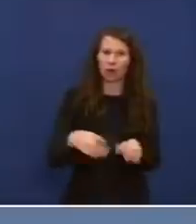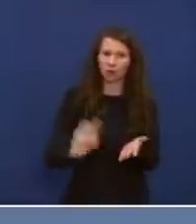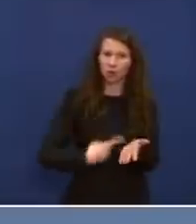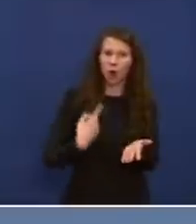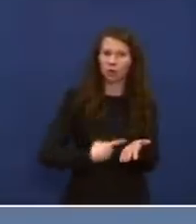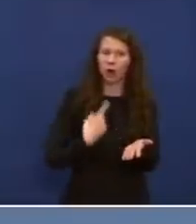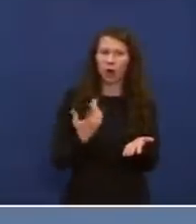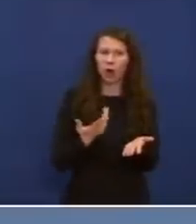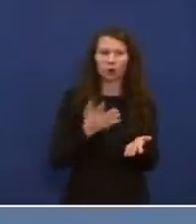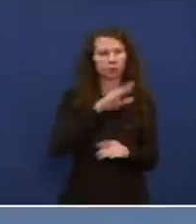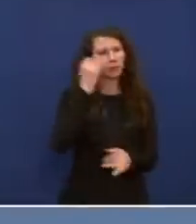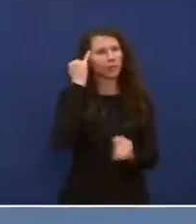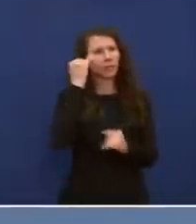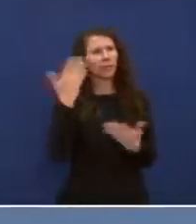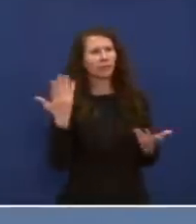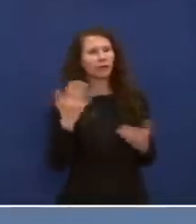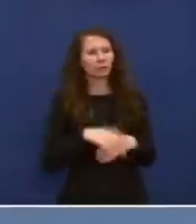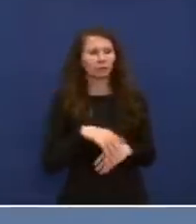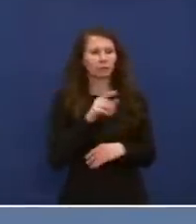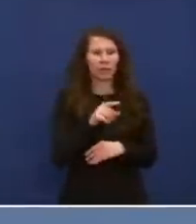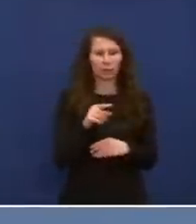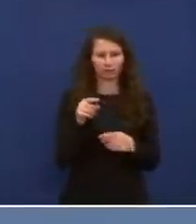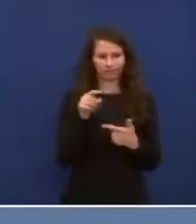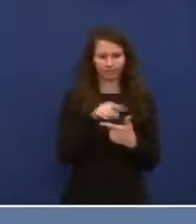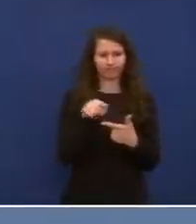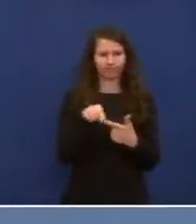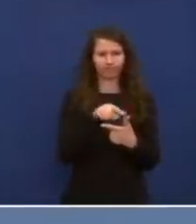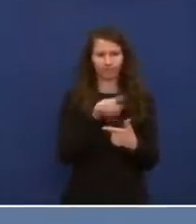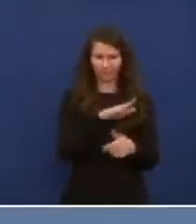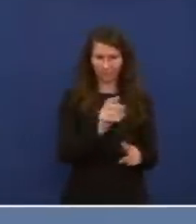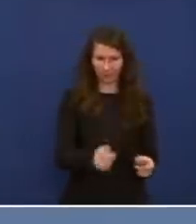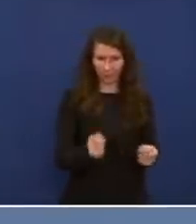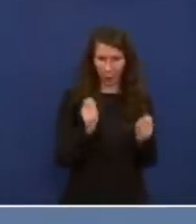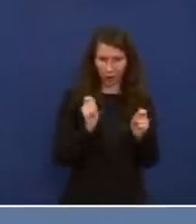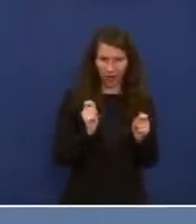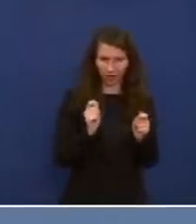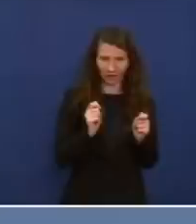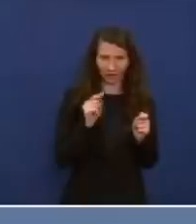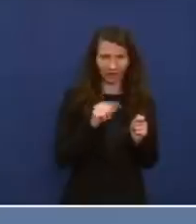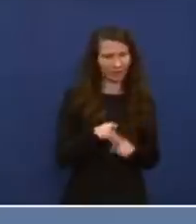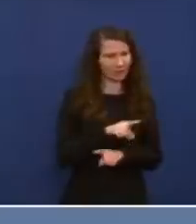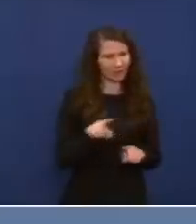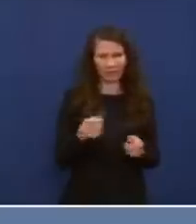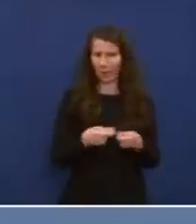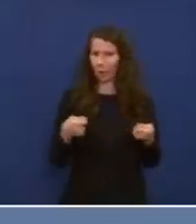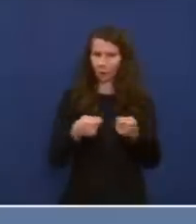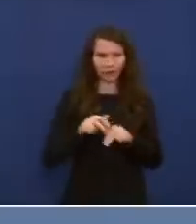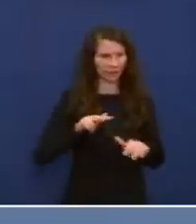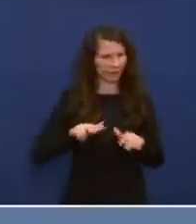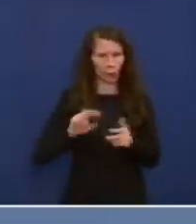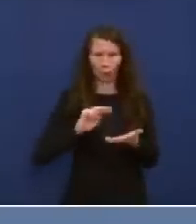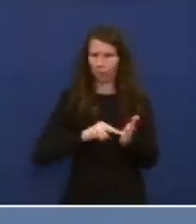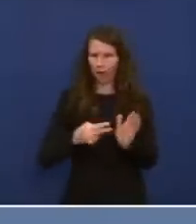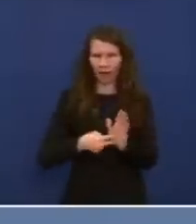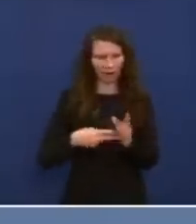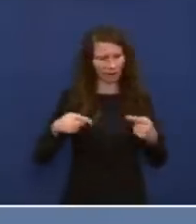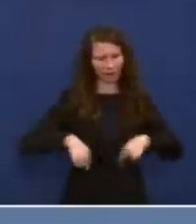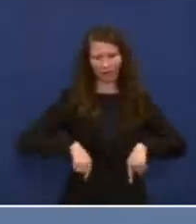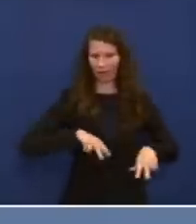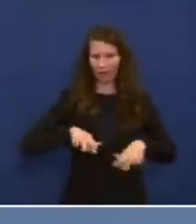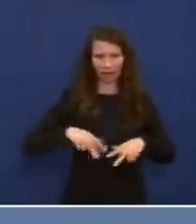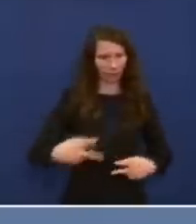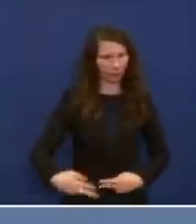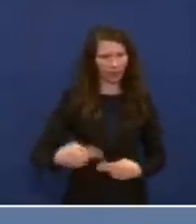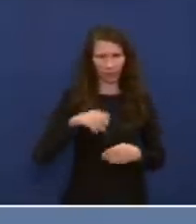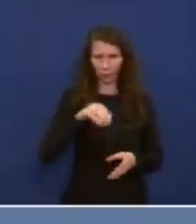Das sind also die Ideen. Bei beiden von Ihnen genannten Vorschlägen handelt es sich nicht um Pläne der Bundesregierung in dieser